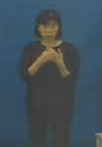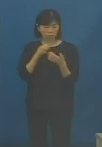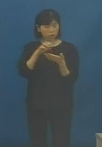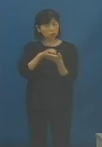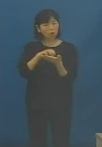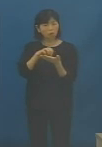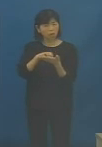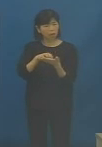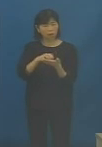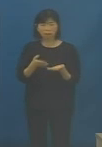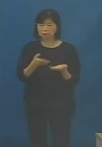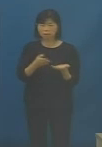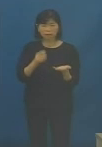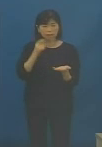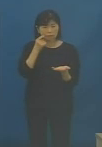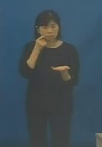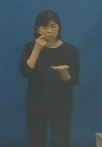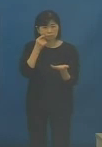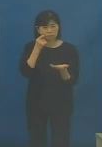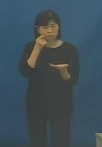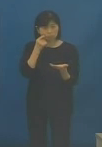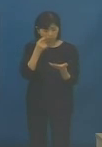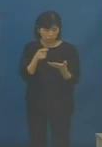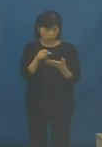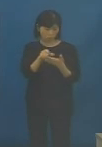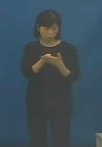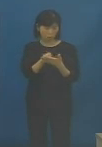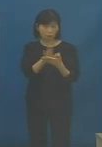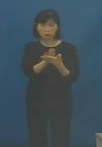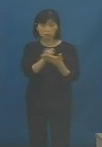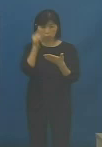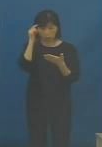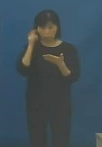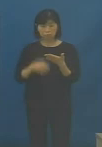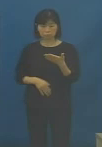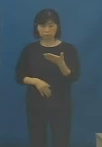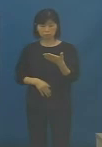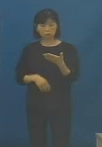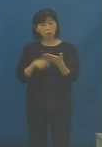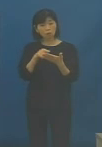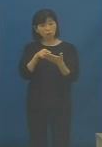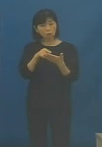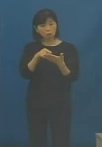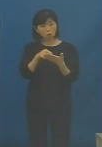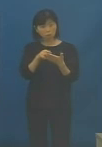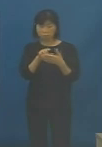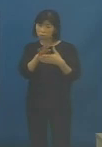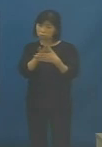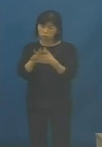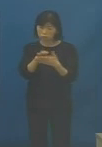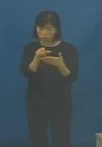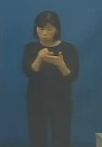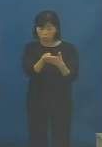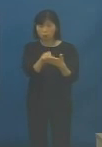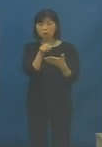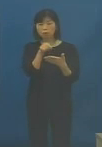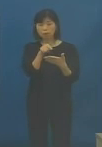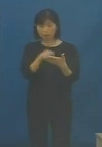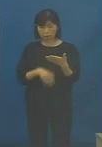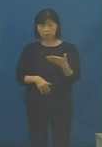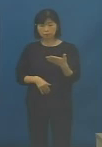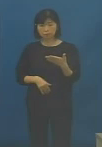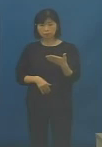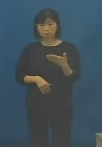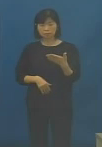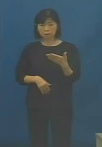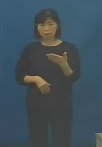一文が明記されていたという話があったかと思うんですけれども、その一文がいわゆるその各県がその緩和